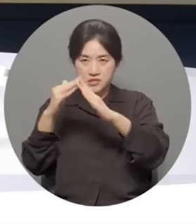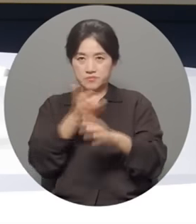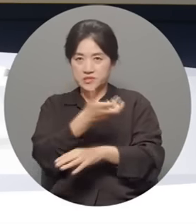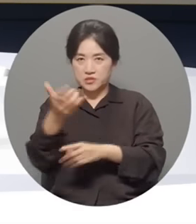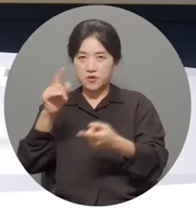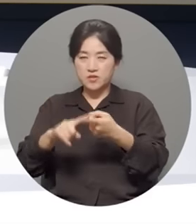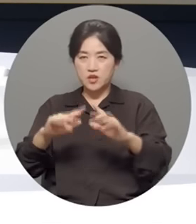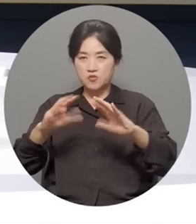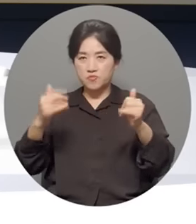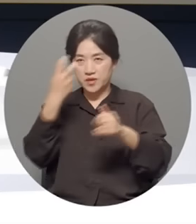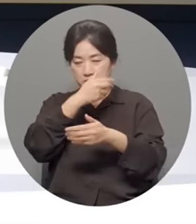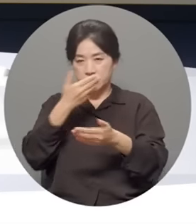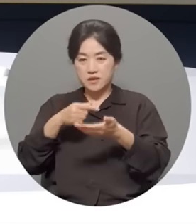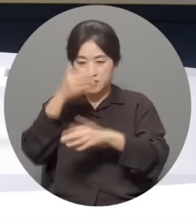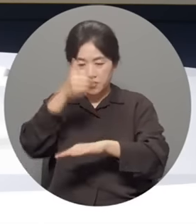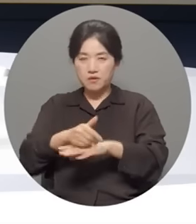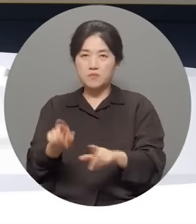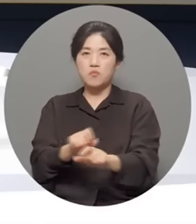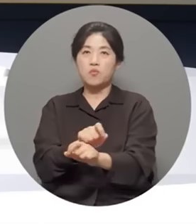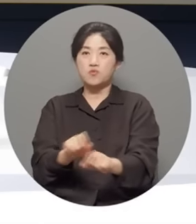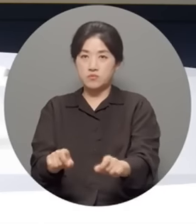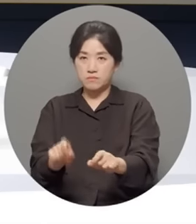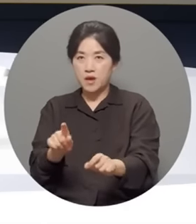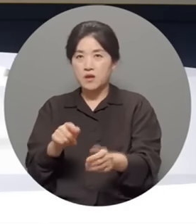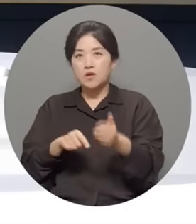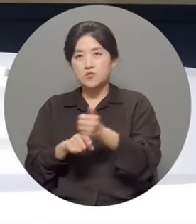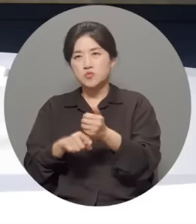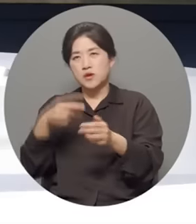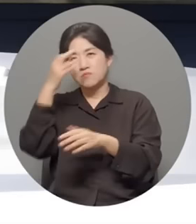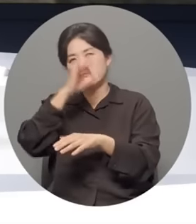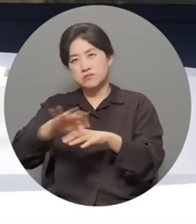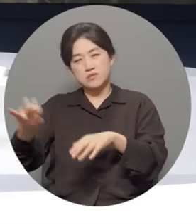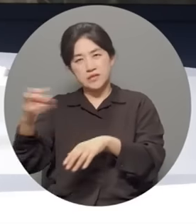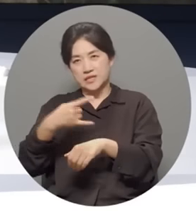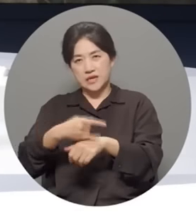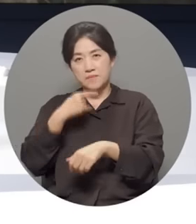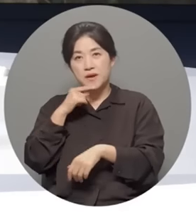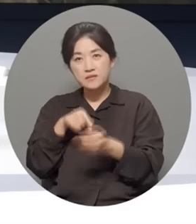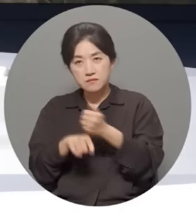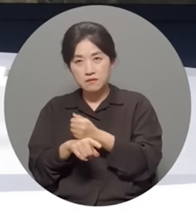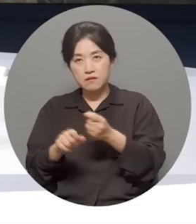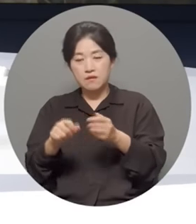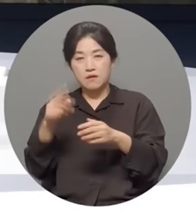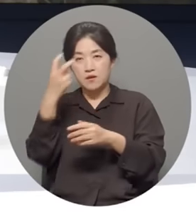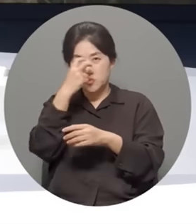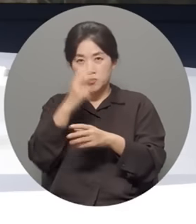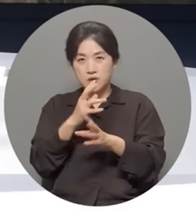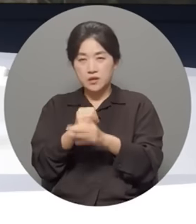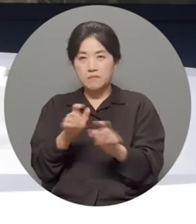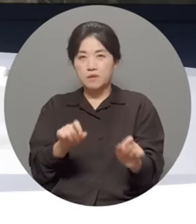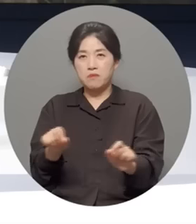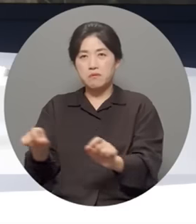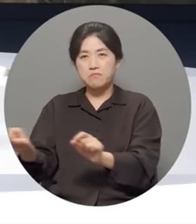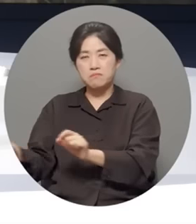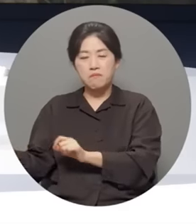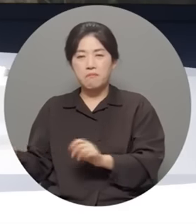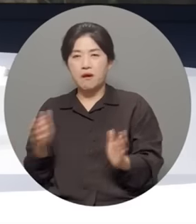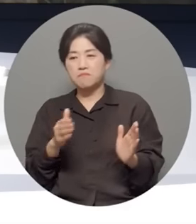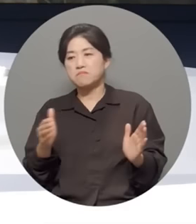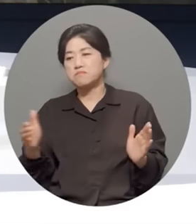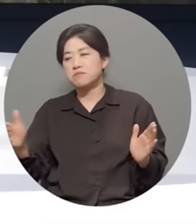보류 결정을 내렸습니다. 사실상 조사가 부실하니 다시 하라는 건데 벌써 여섯 번째 조사 기간이